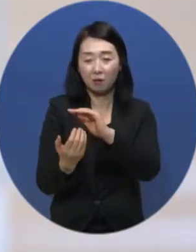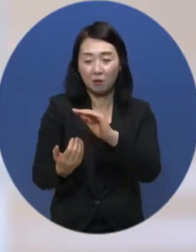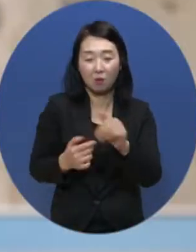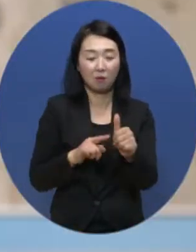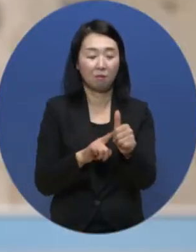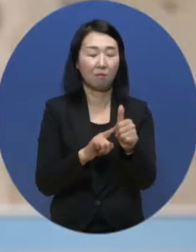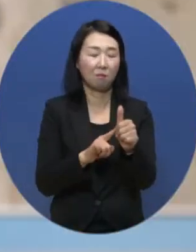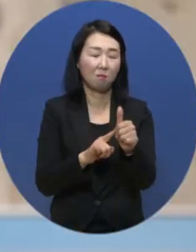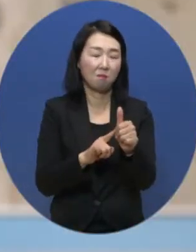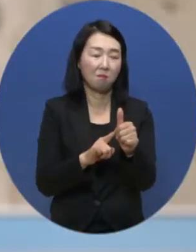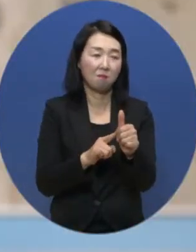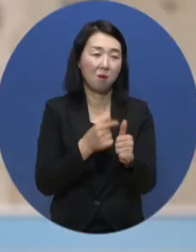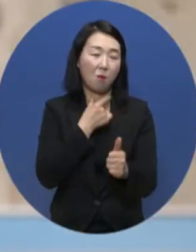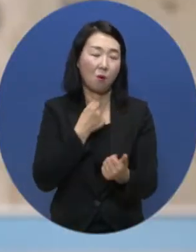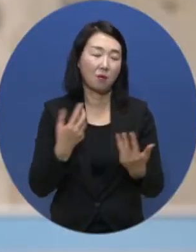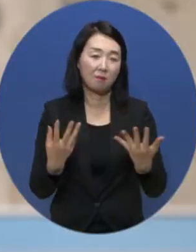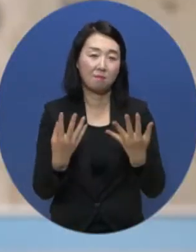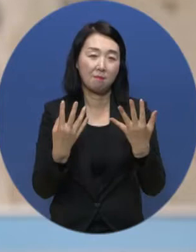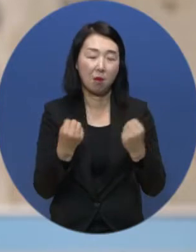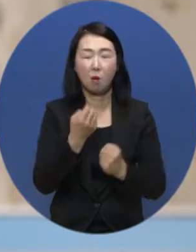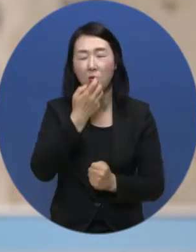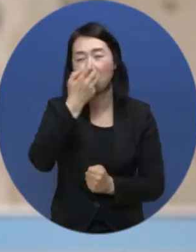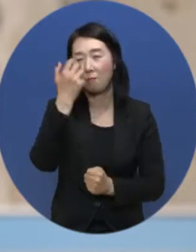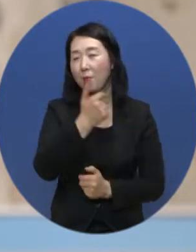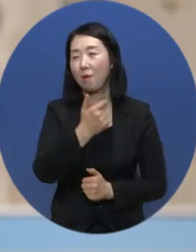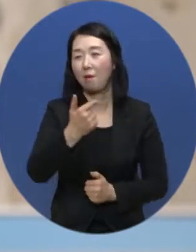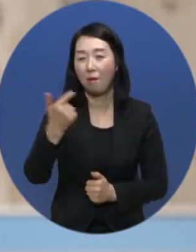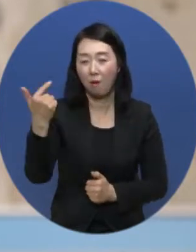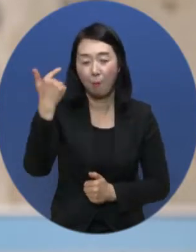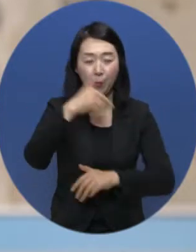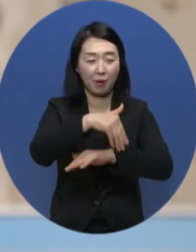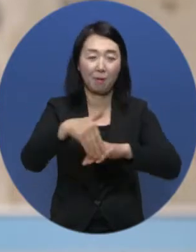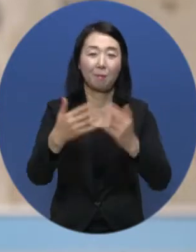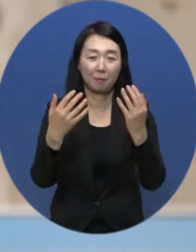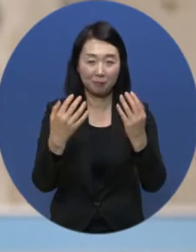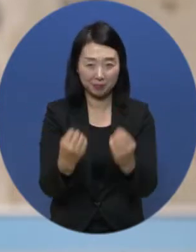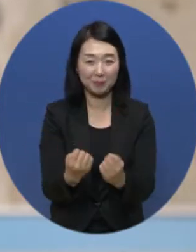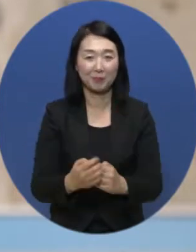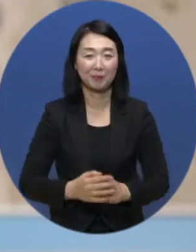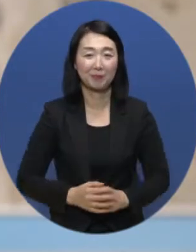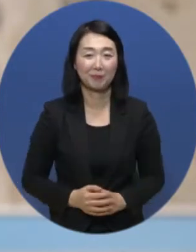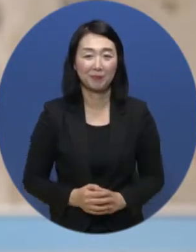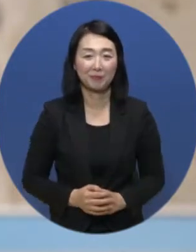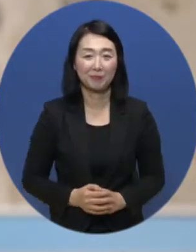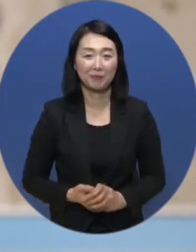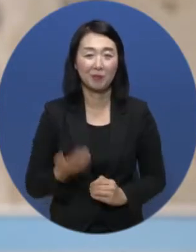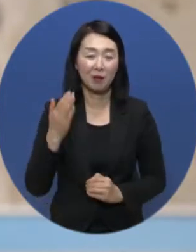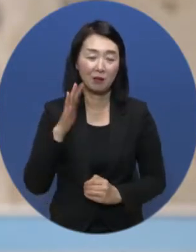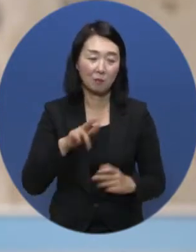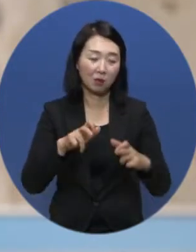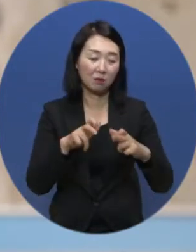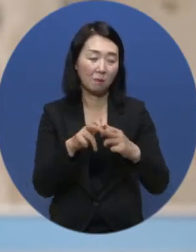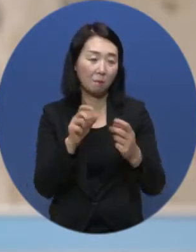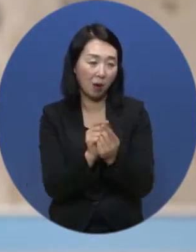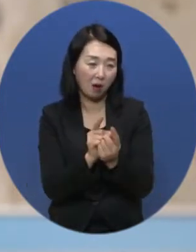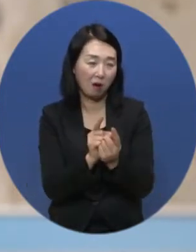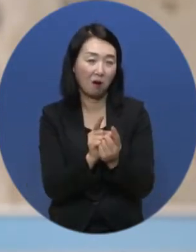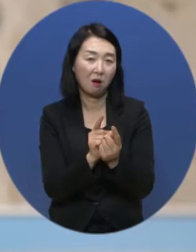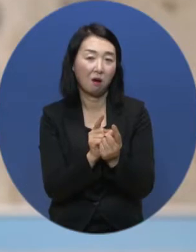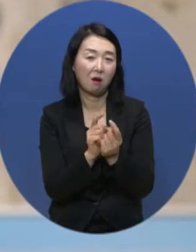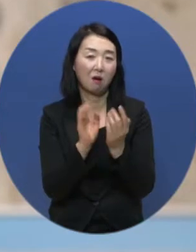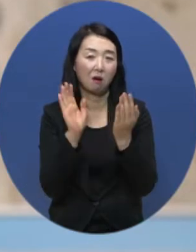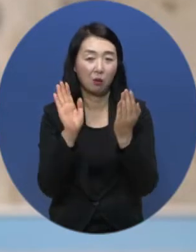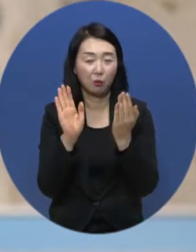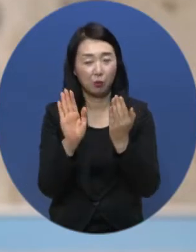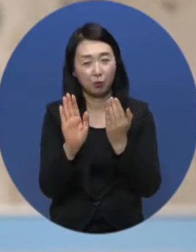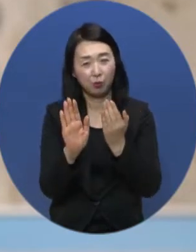많고 원대한 포부에 거창한 계획을 세우기도 했습니다. 그러나 장애인이 된 이후 이전과는